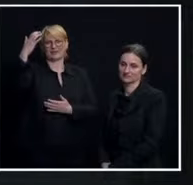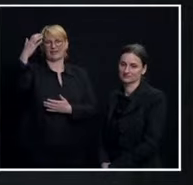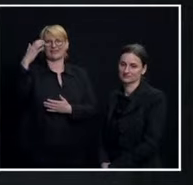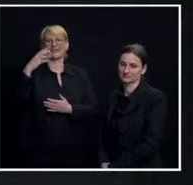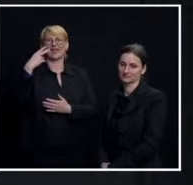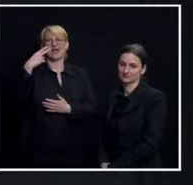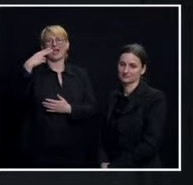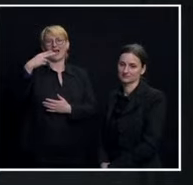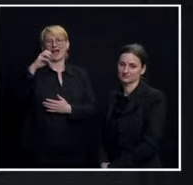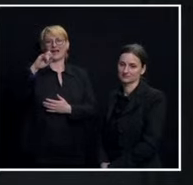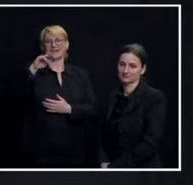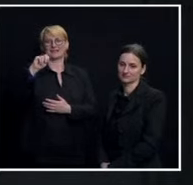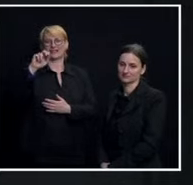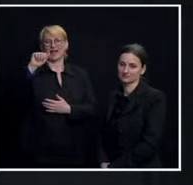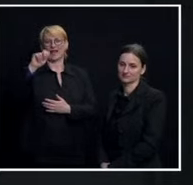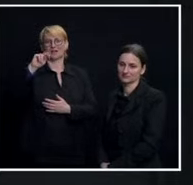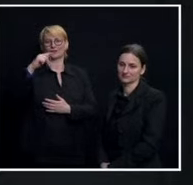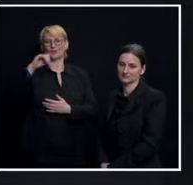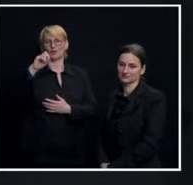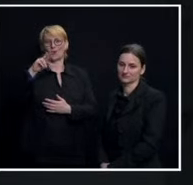uns.